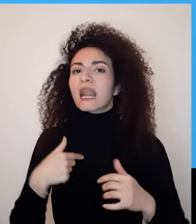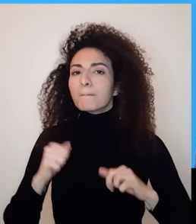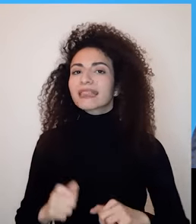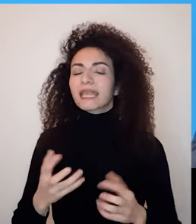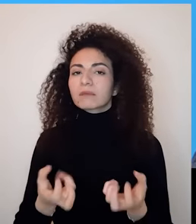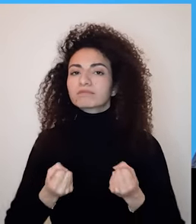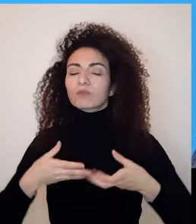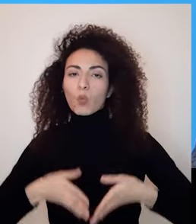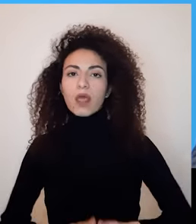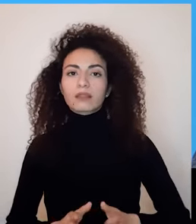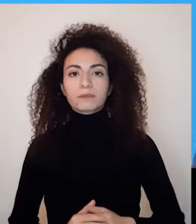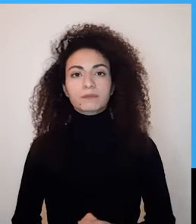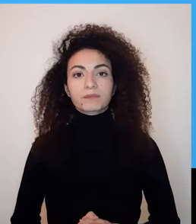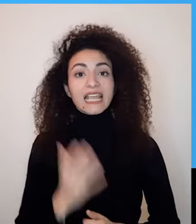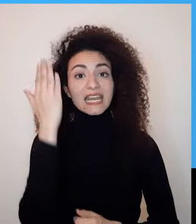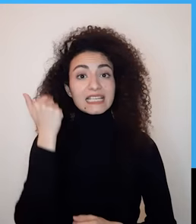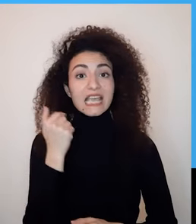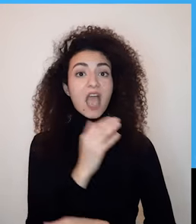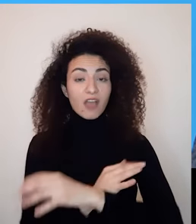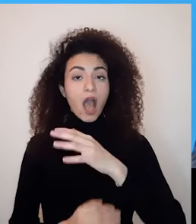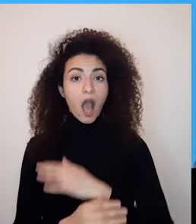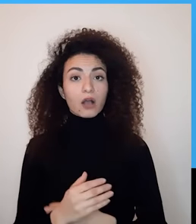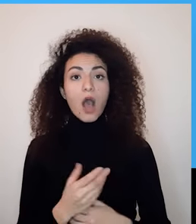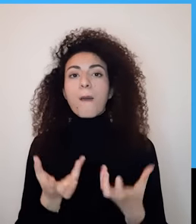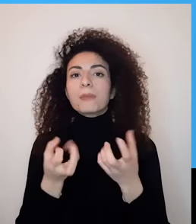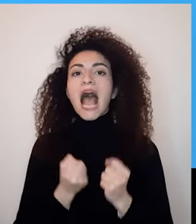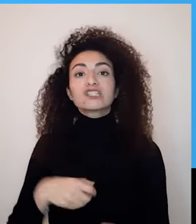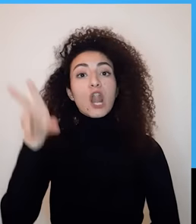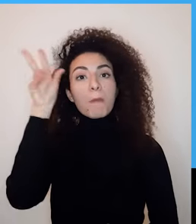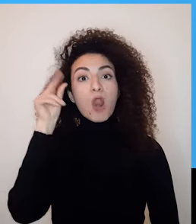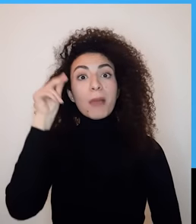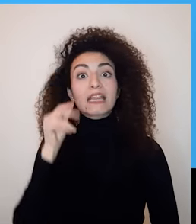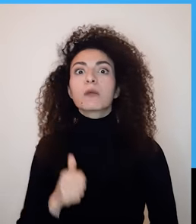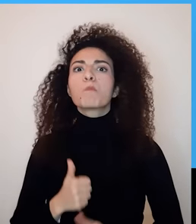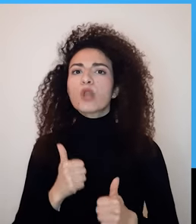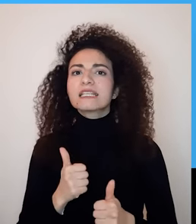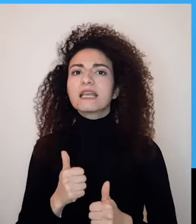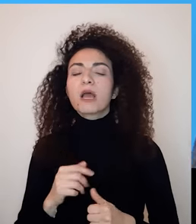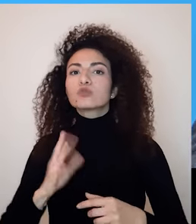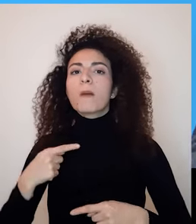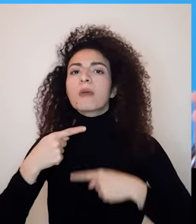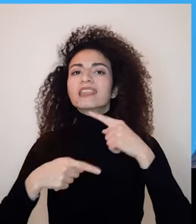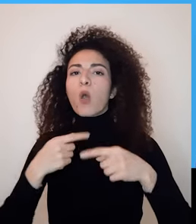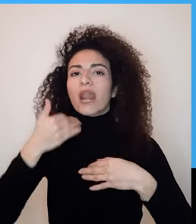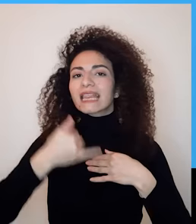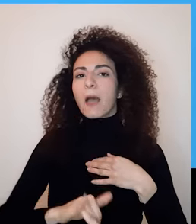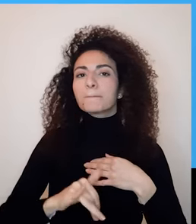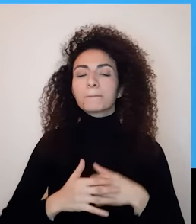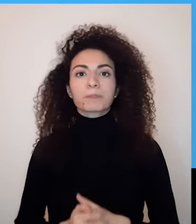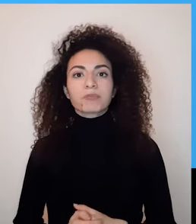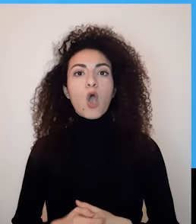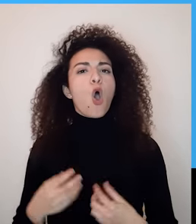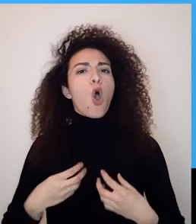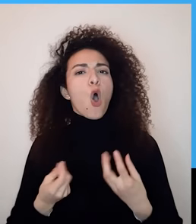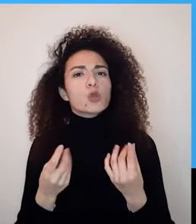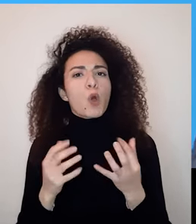الأطفال وموعده وعدد المرات. تحتاج النساء والفتيات من ذوات الإعاقة إلى معلومات مناسبة حول